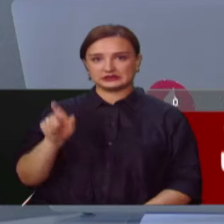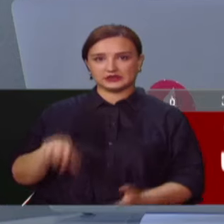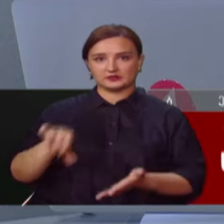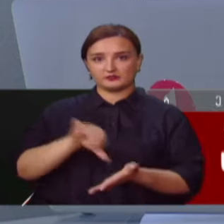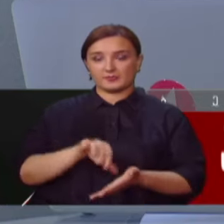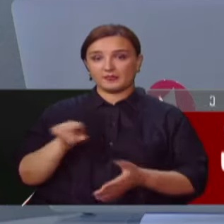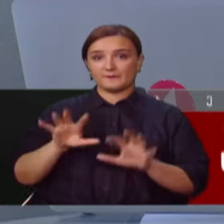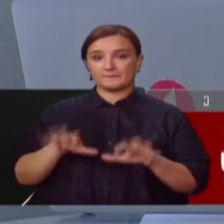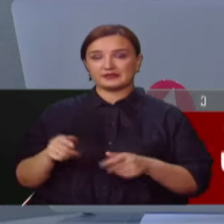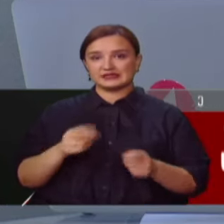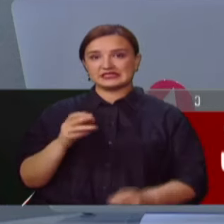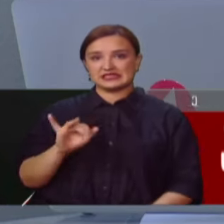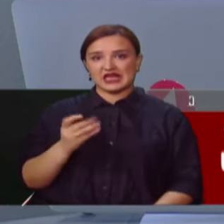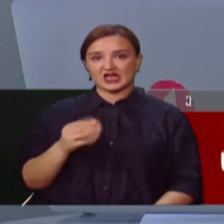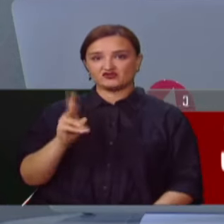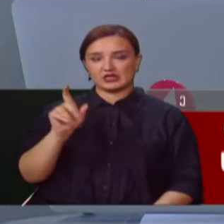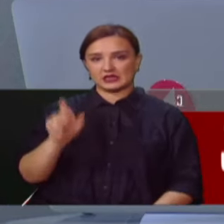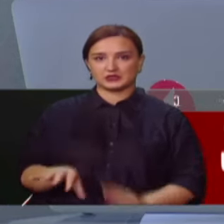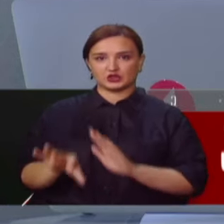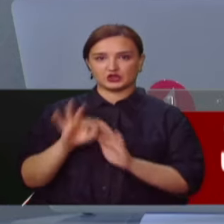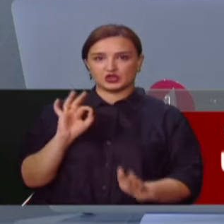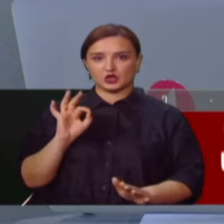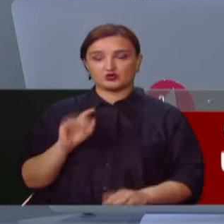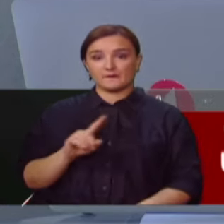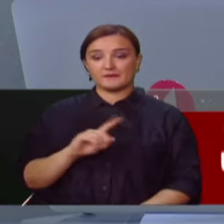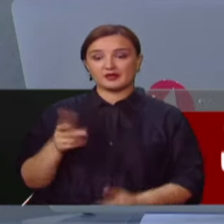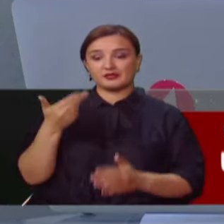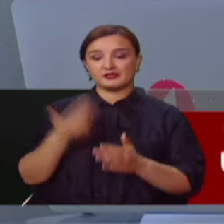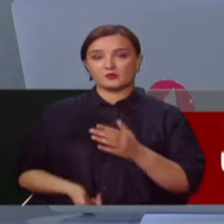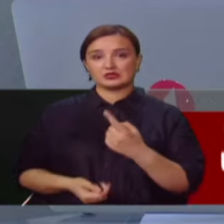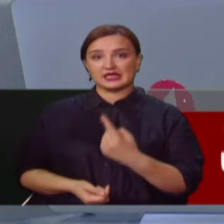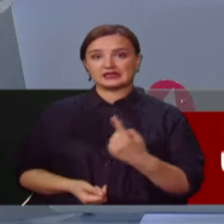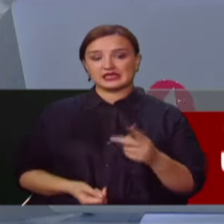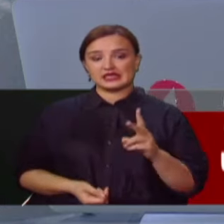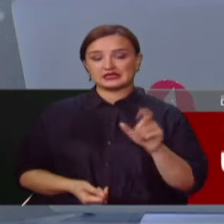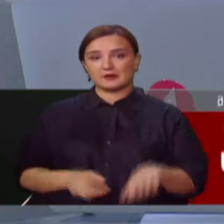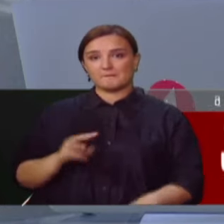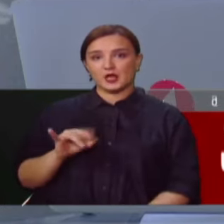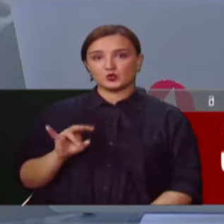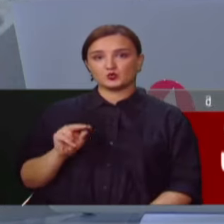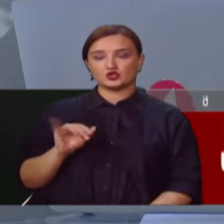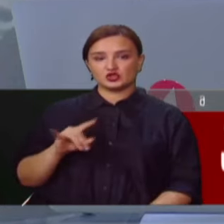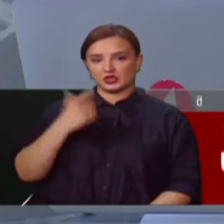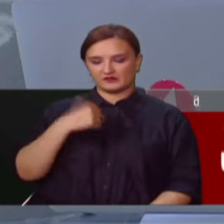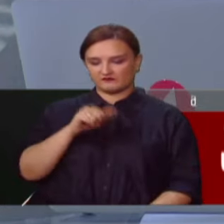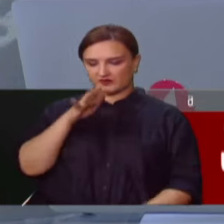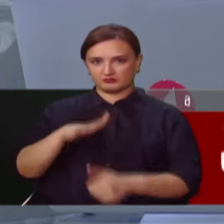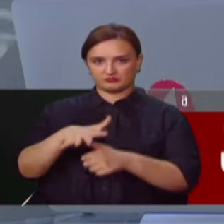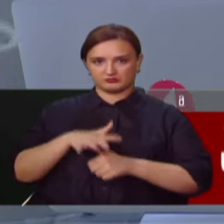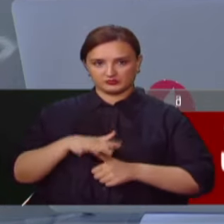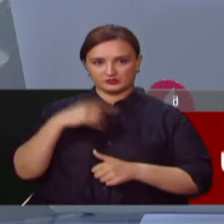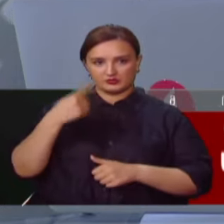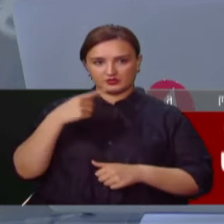წარუდგინა, მათგან პრეზიდენტმა წიქარიშვილის კანდიდატურა შეარჩია. თუმცა დამარცხებული ერთ-ერთი კანდიდატი მანუჩარ კაკოჩაშვილი თავს დაჩაგრულად მიიჩნევს